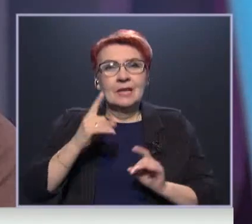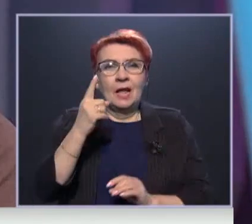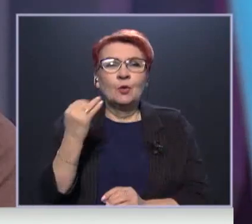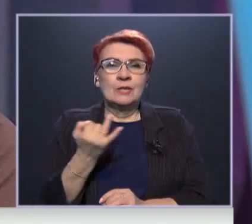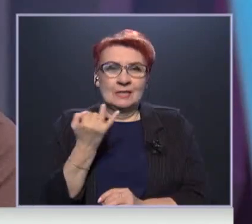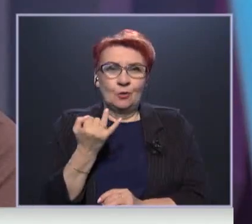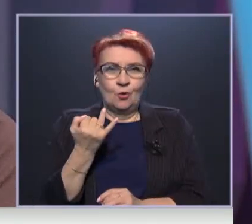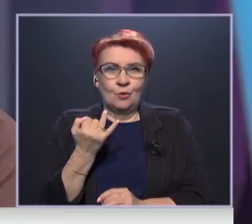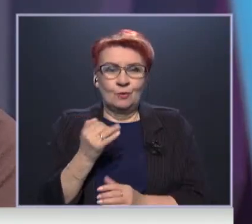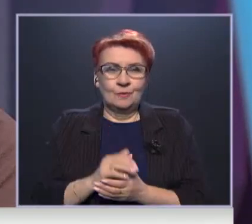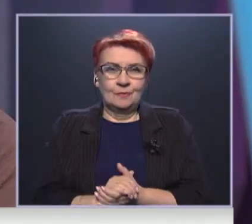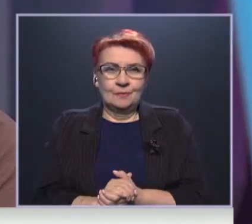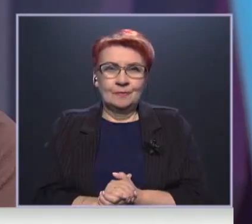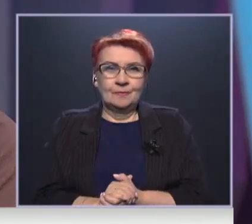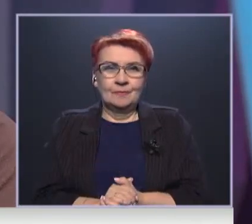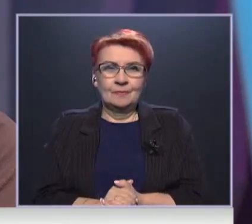историю, я думаю, она поучительная.